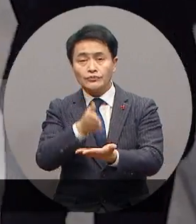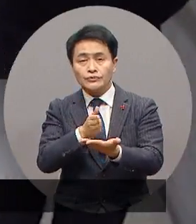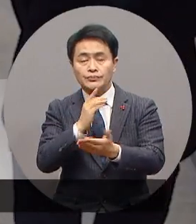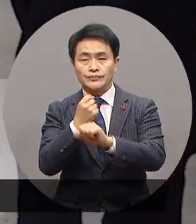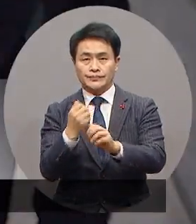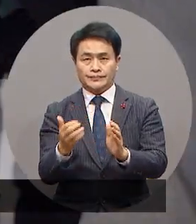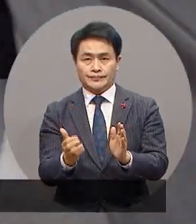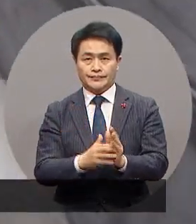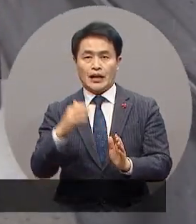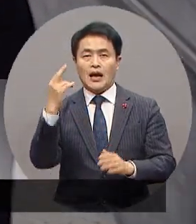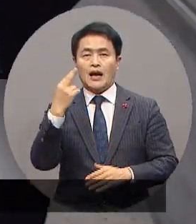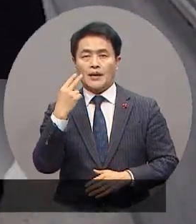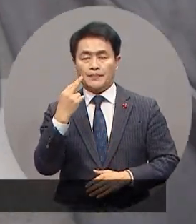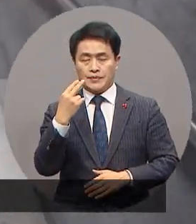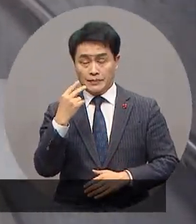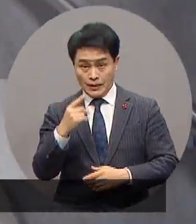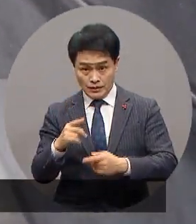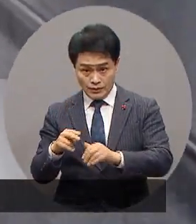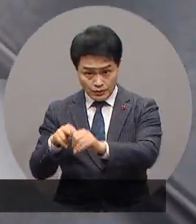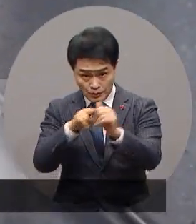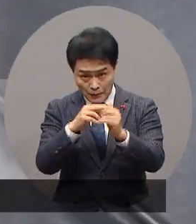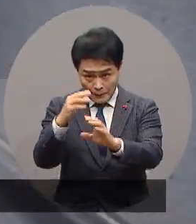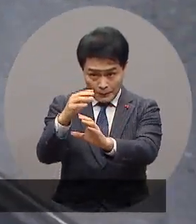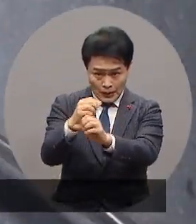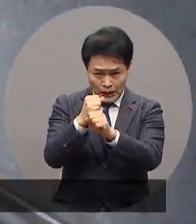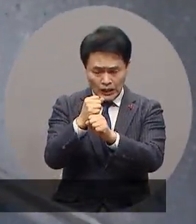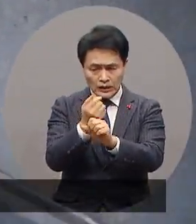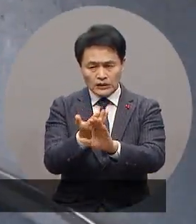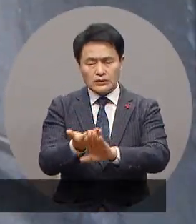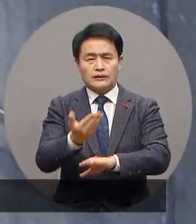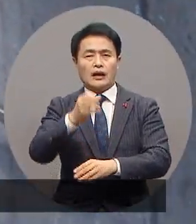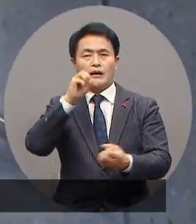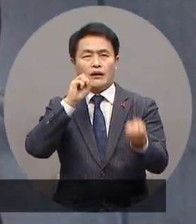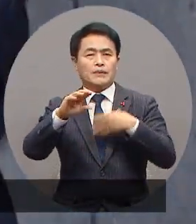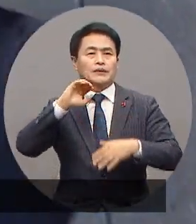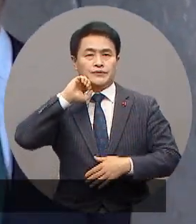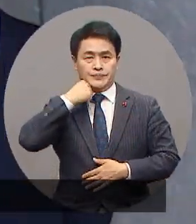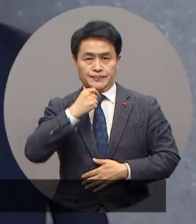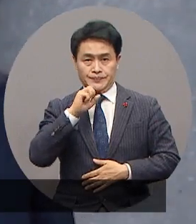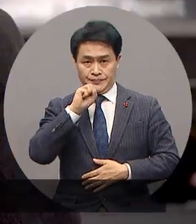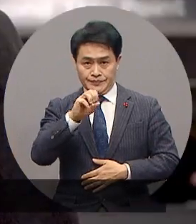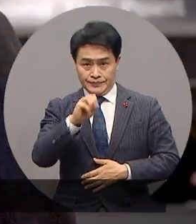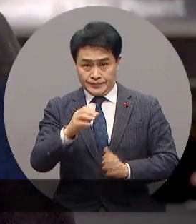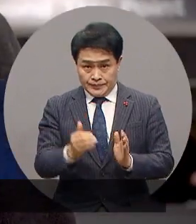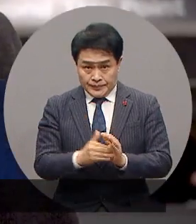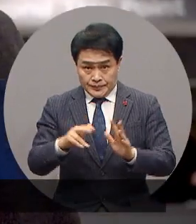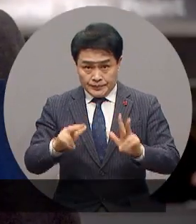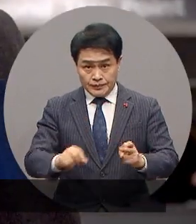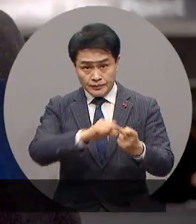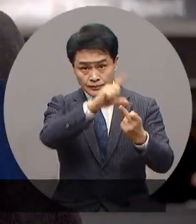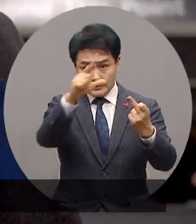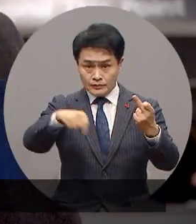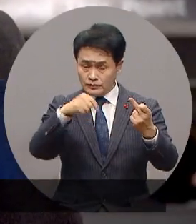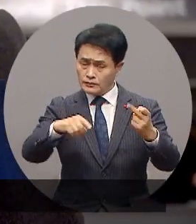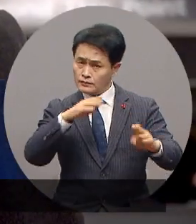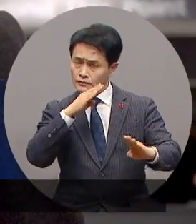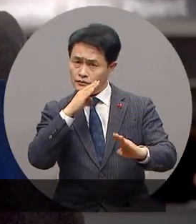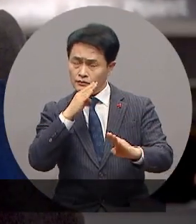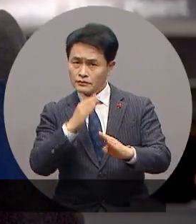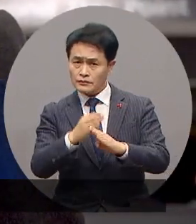한미 당국이 파악한 정보가 있느냐는 질문에는 그 이상 답할 수 없다고 말했습니다. 지금 12월에도